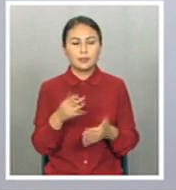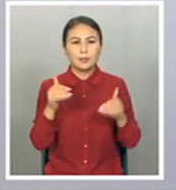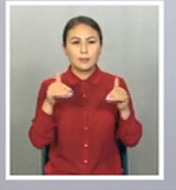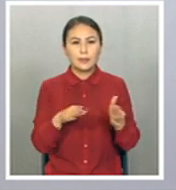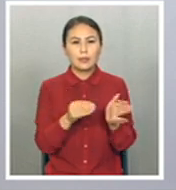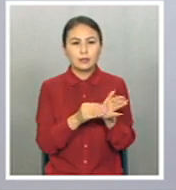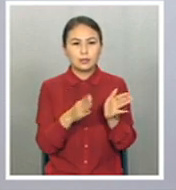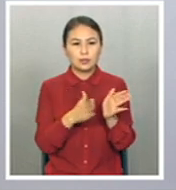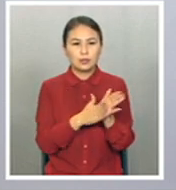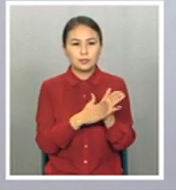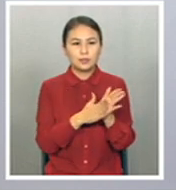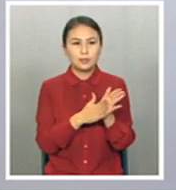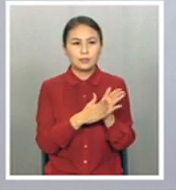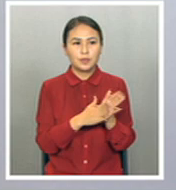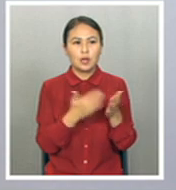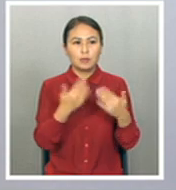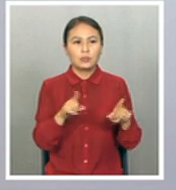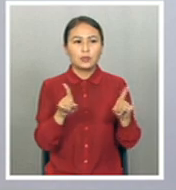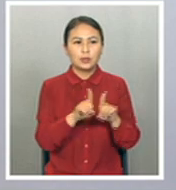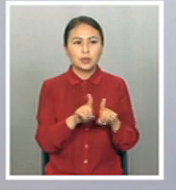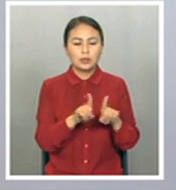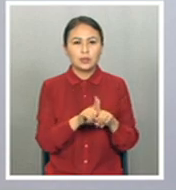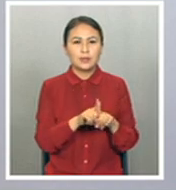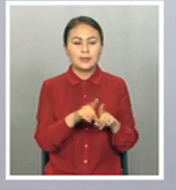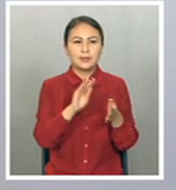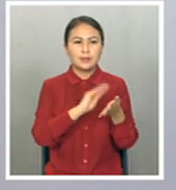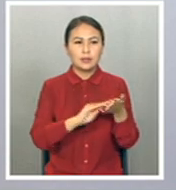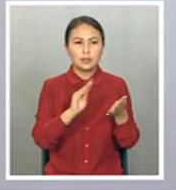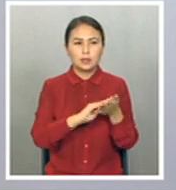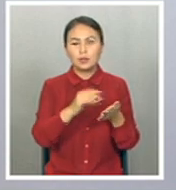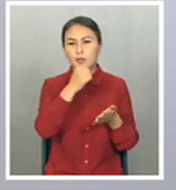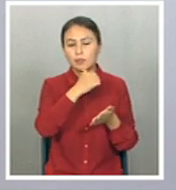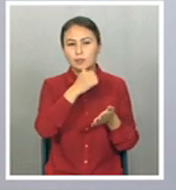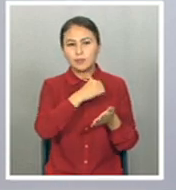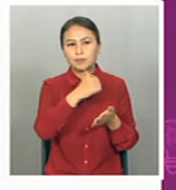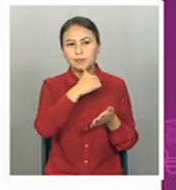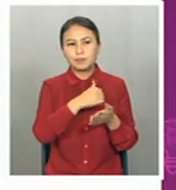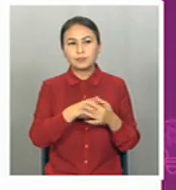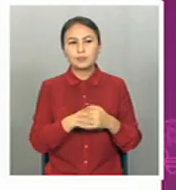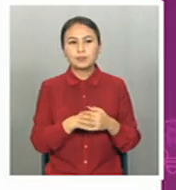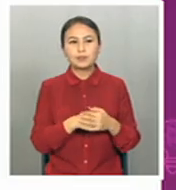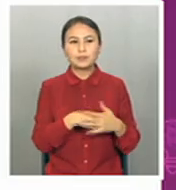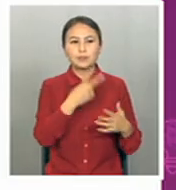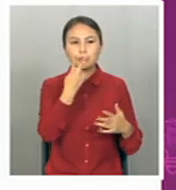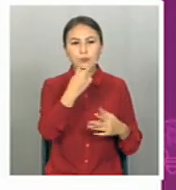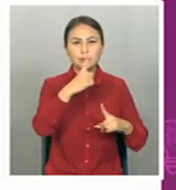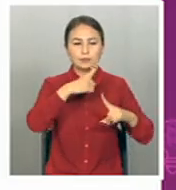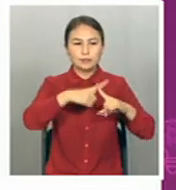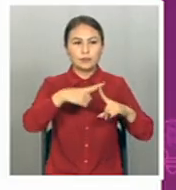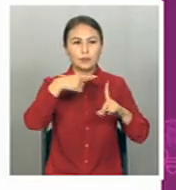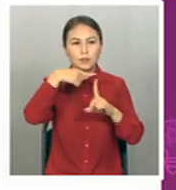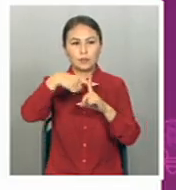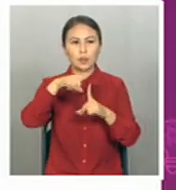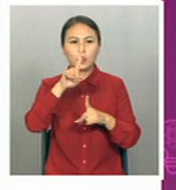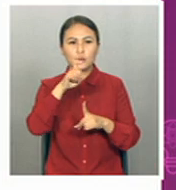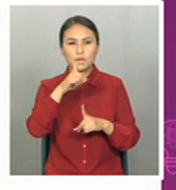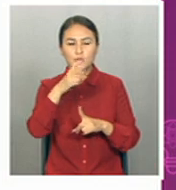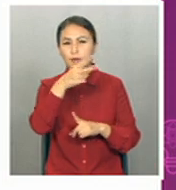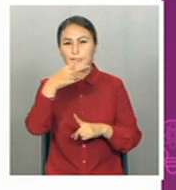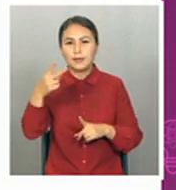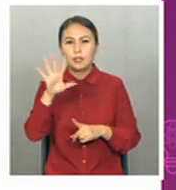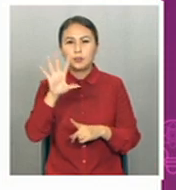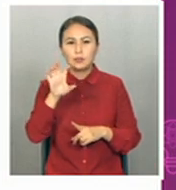Шешуі, бұнда да әрине теңдеу құрып шығарамыз. Теңдеуімізді оқиық. 2X пен 100-дің